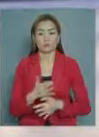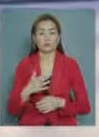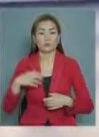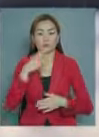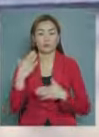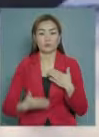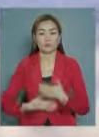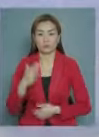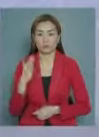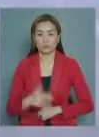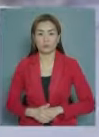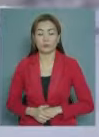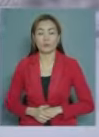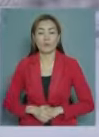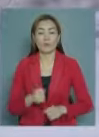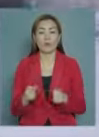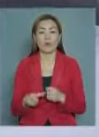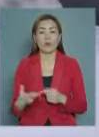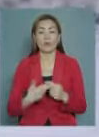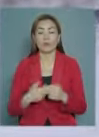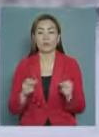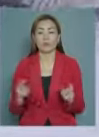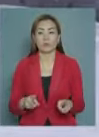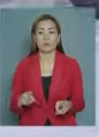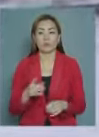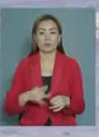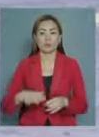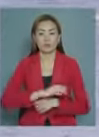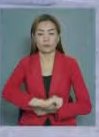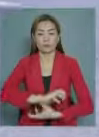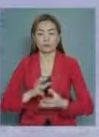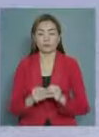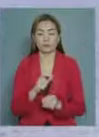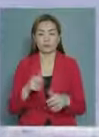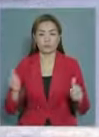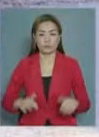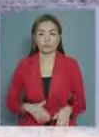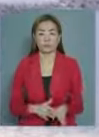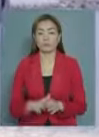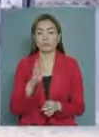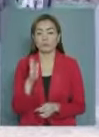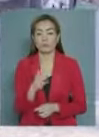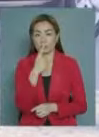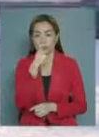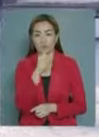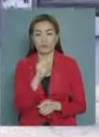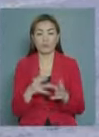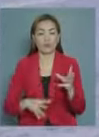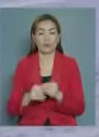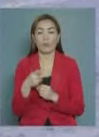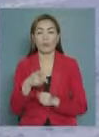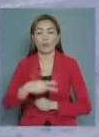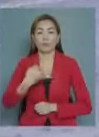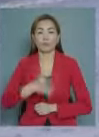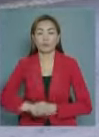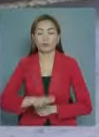әкімшілік жауапкершілікке тартады. Жасанды жол кедергісін арнайы мекеме құзырлы органдардың шешімімен орнатады. Былтырғы жылы барлығы 2000